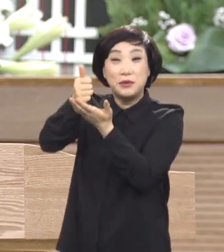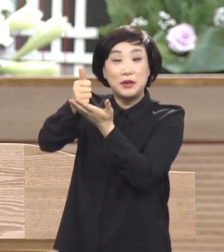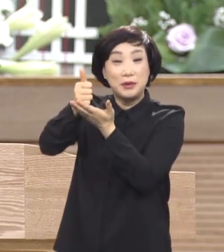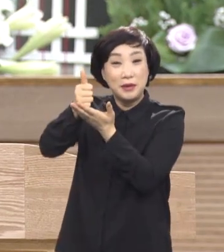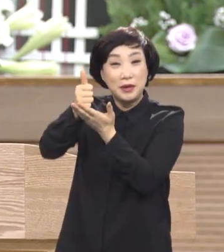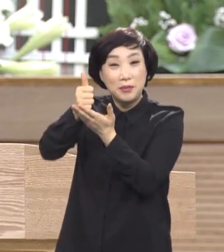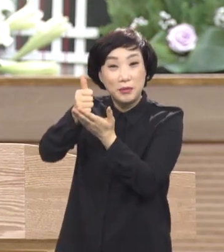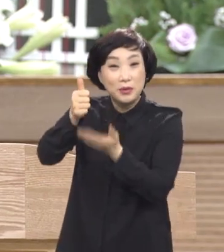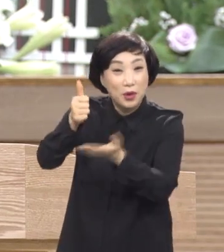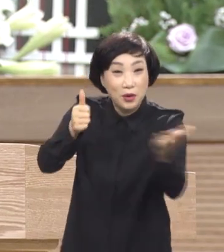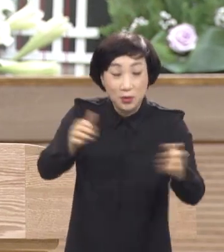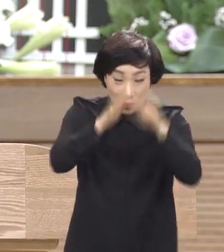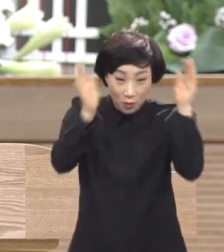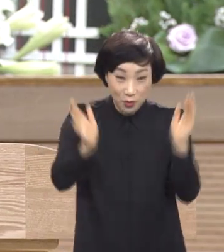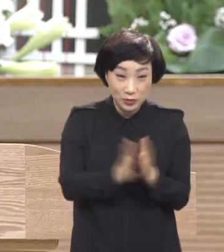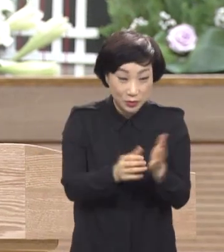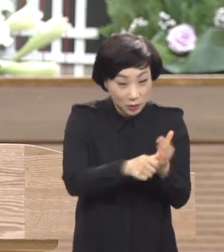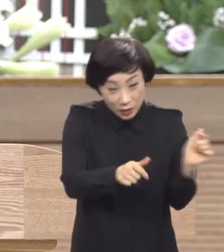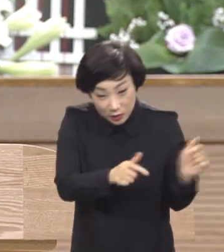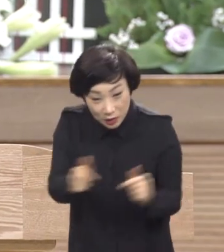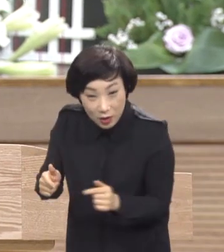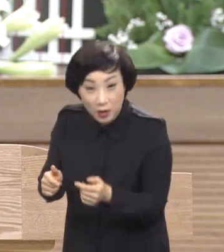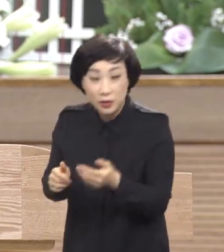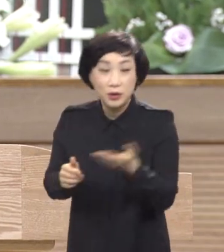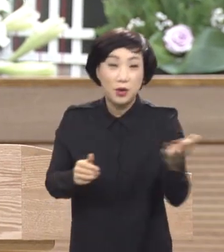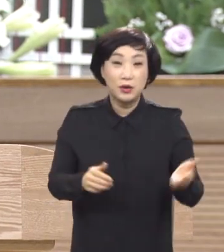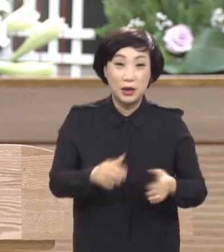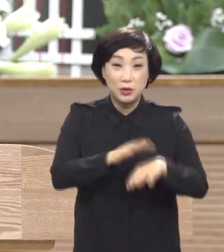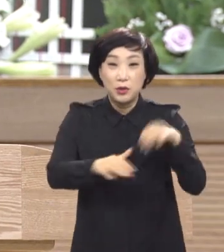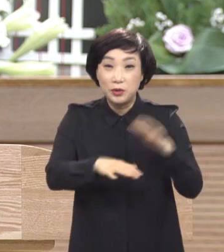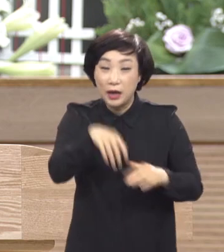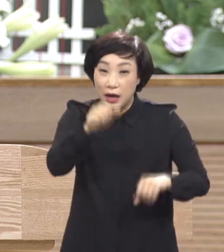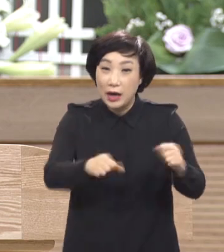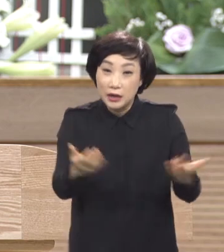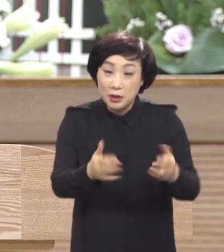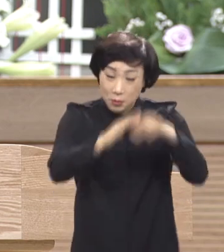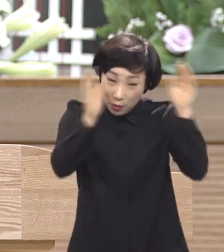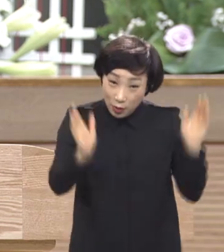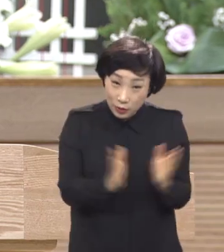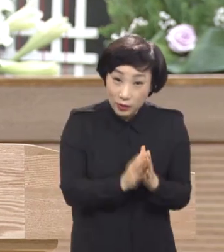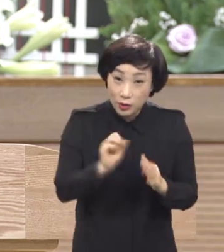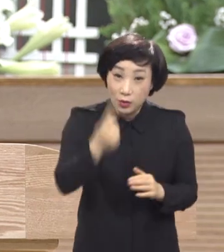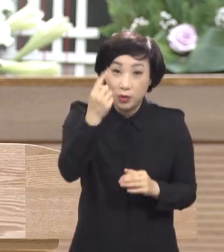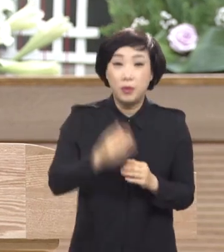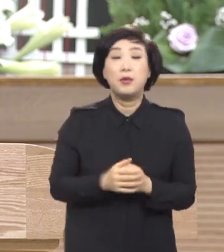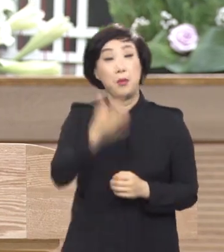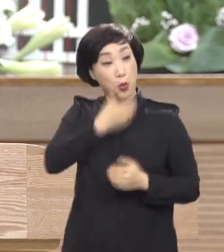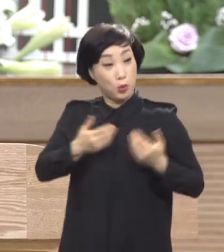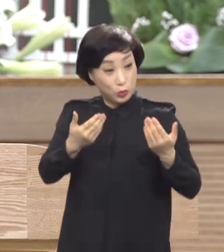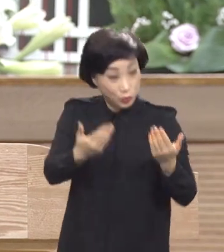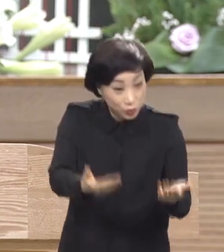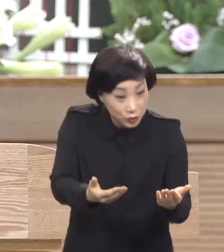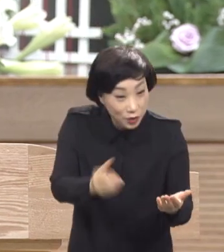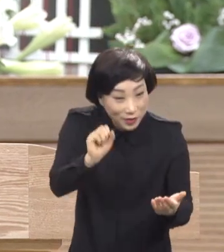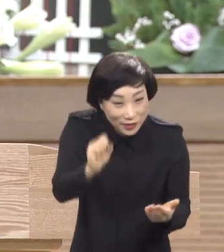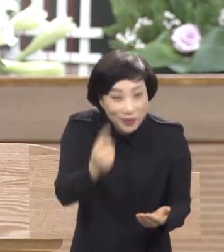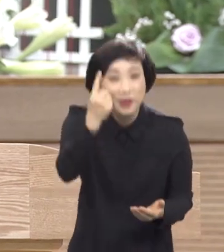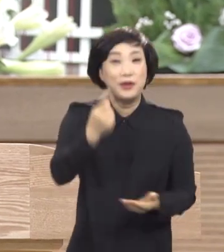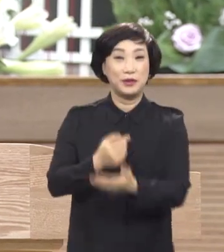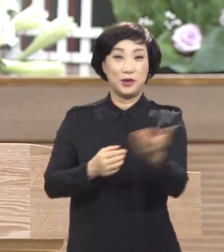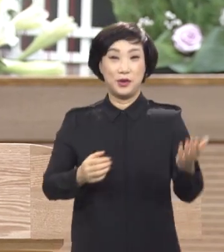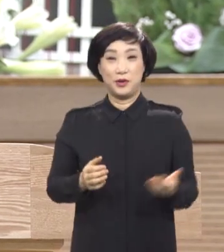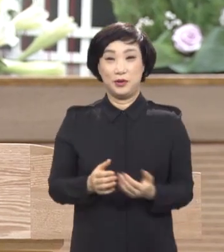내 모든 물산과 내 손을 댄 모든 일에 복 주실